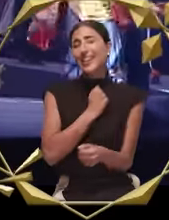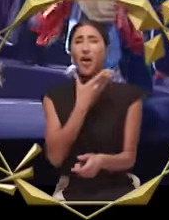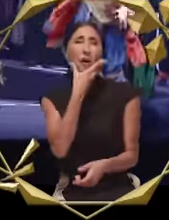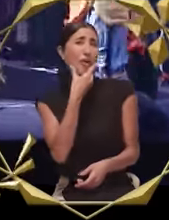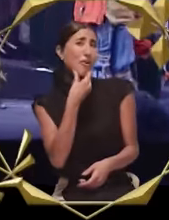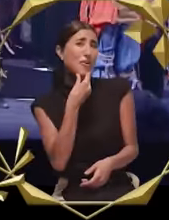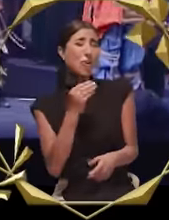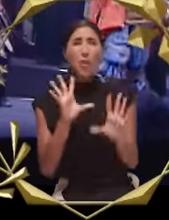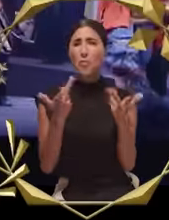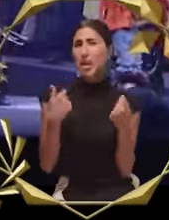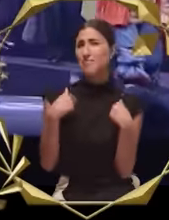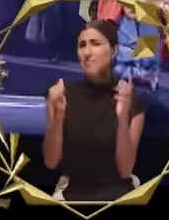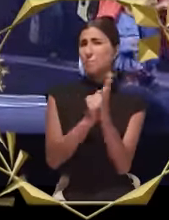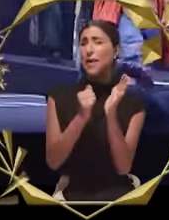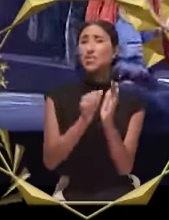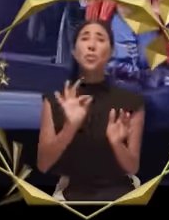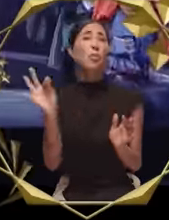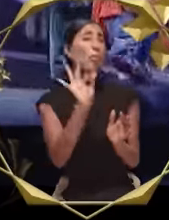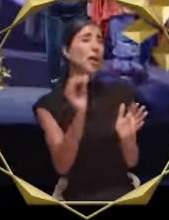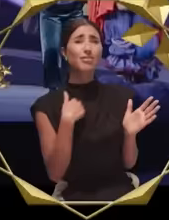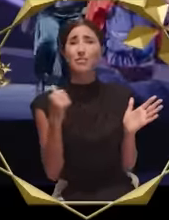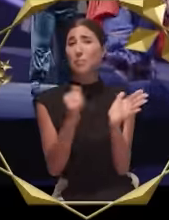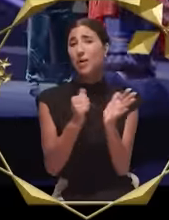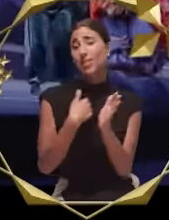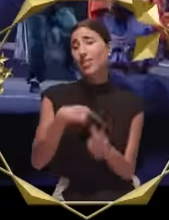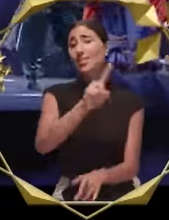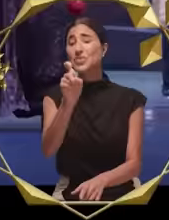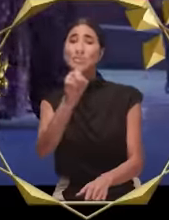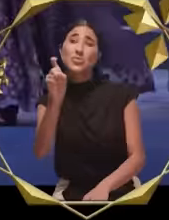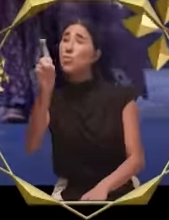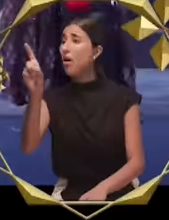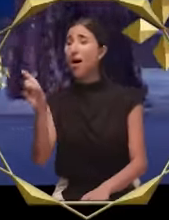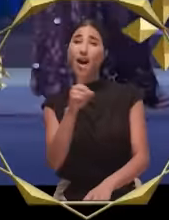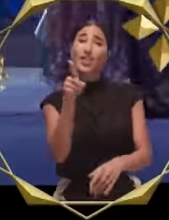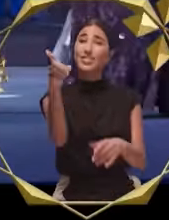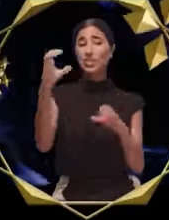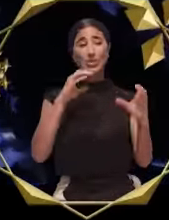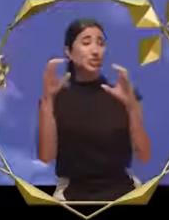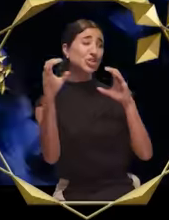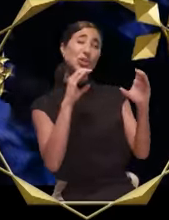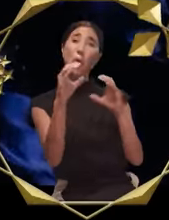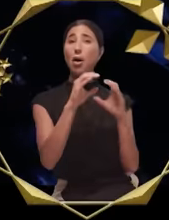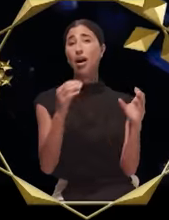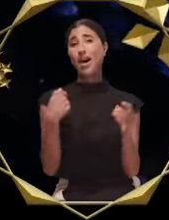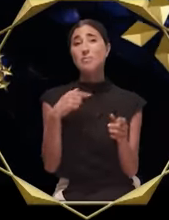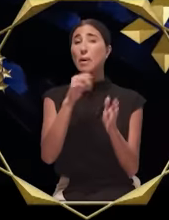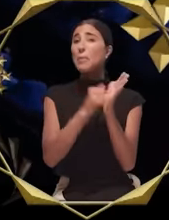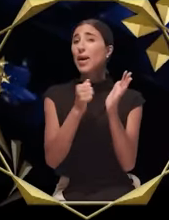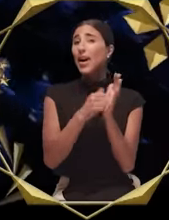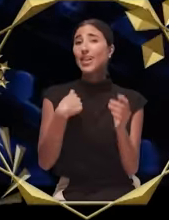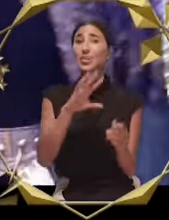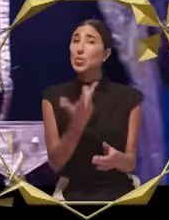إنسان. أين بيتي يا ترى أين؟ سأسألكم دربي من أين؟ ردوا علي